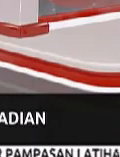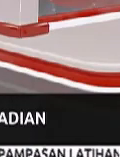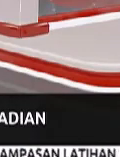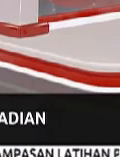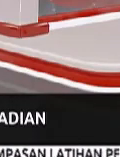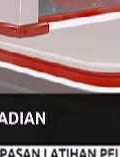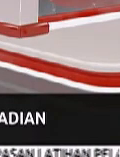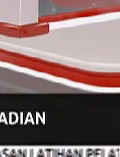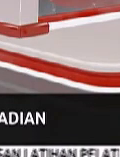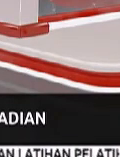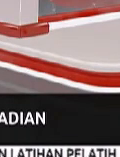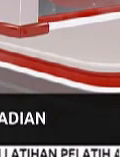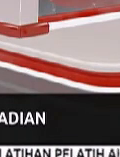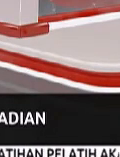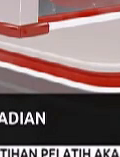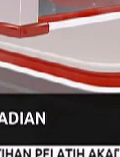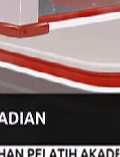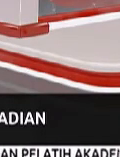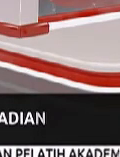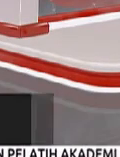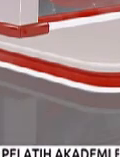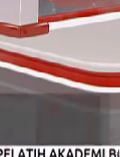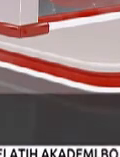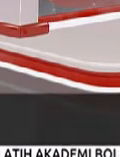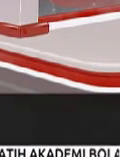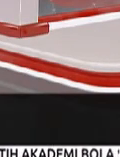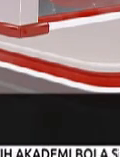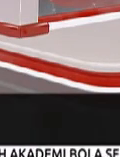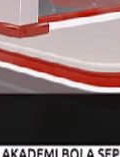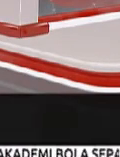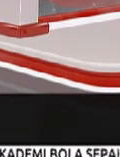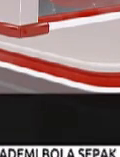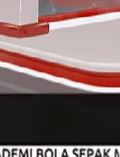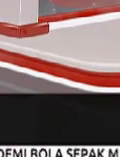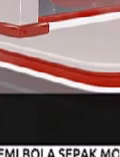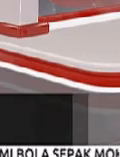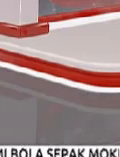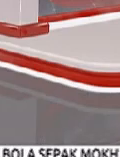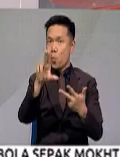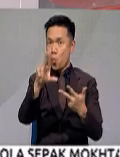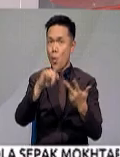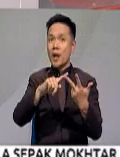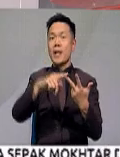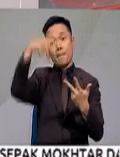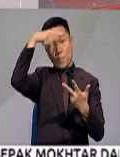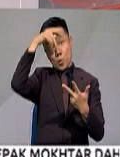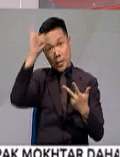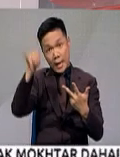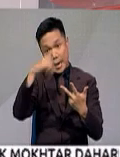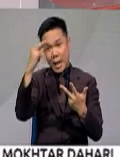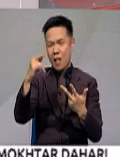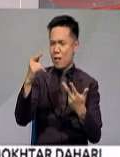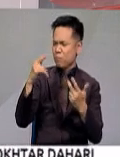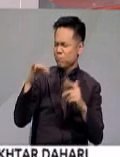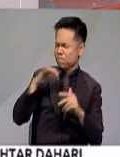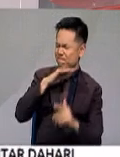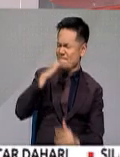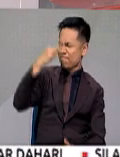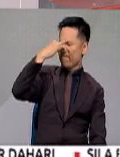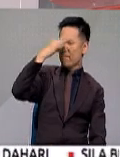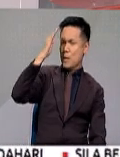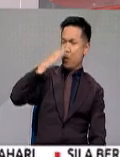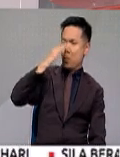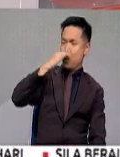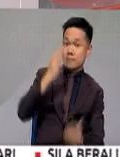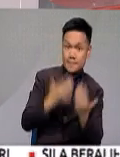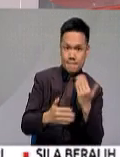Bekalan air di kawasan Kuala Langat, Hulu Langat, Sepang dan Putrajaya yang terjejas akibat pencemaran bau di Sungai Sepenyi telah